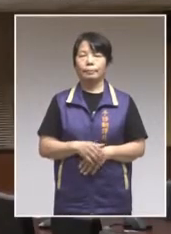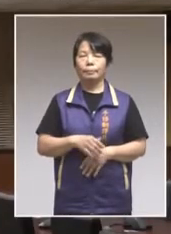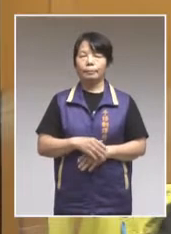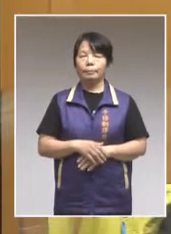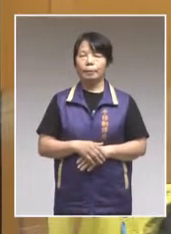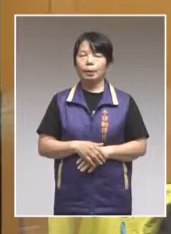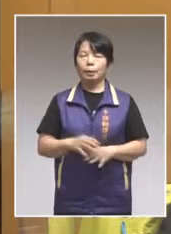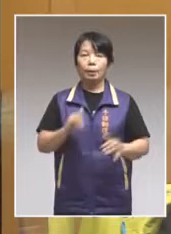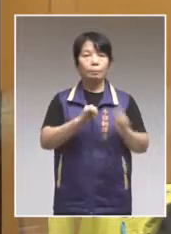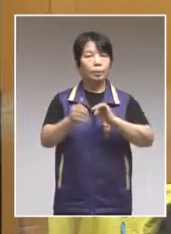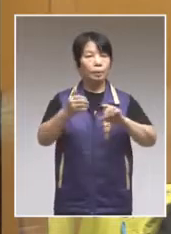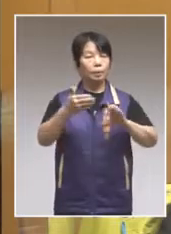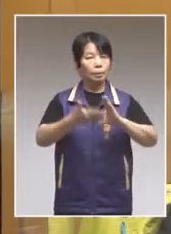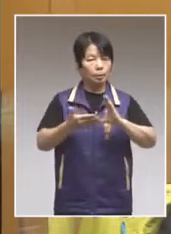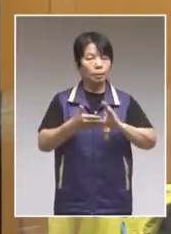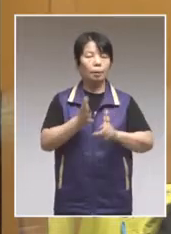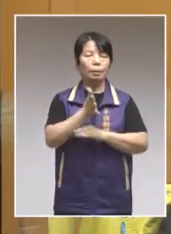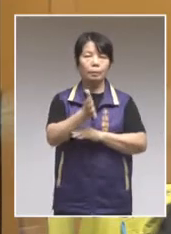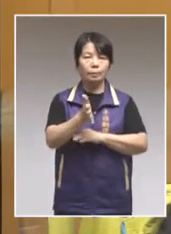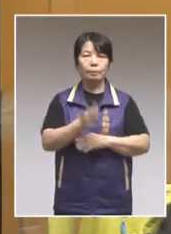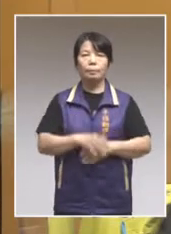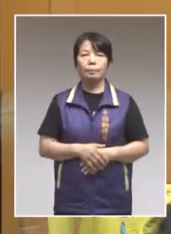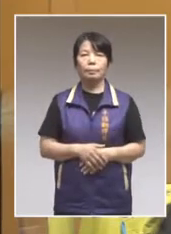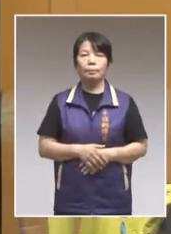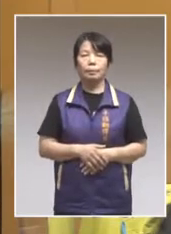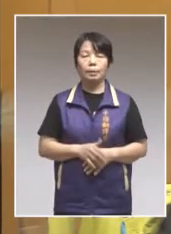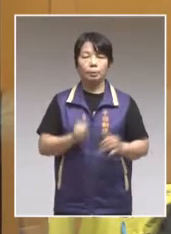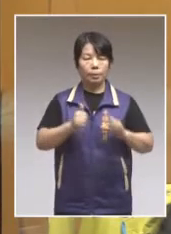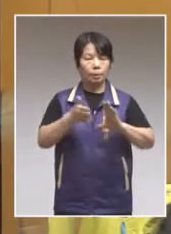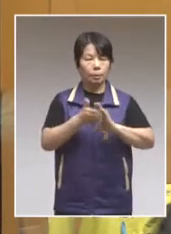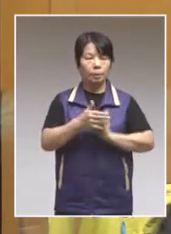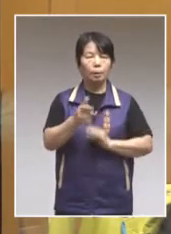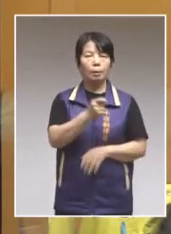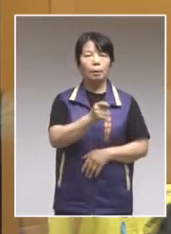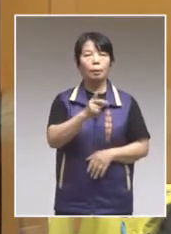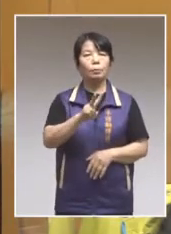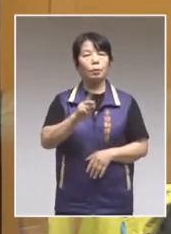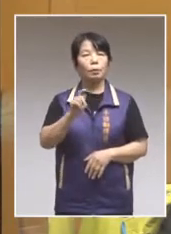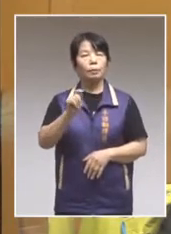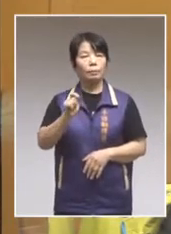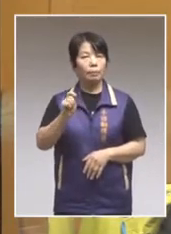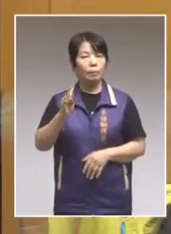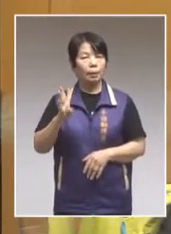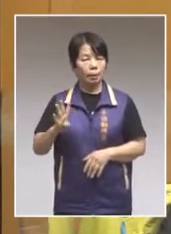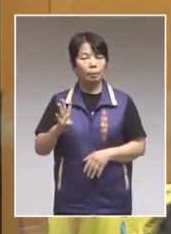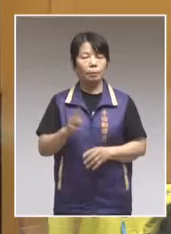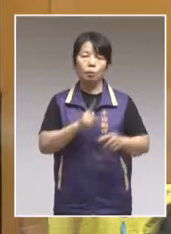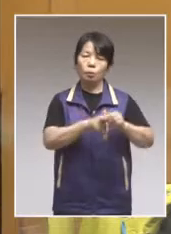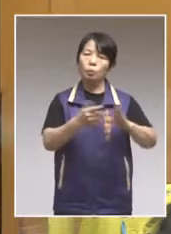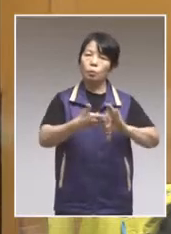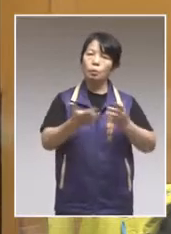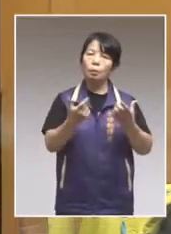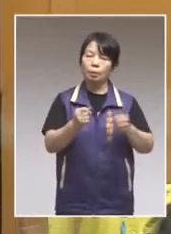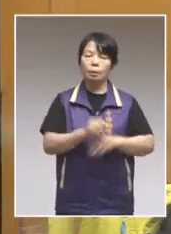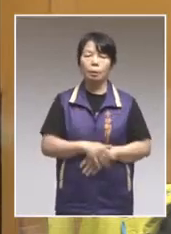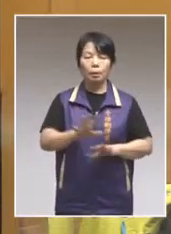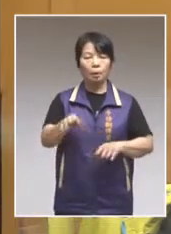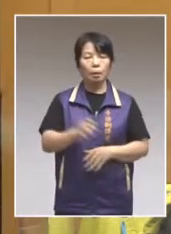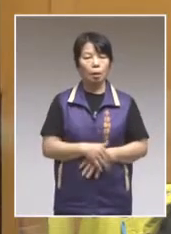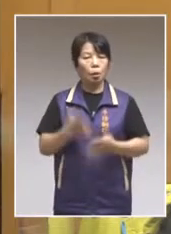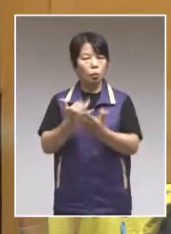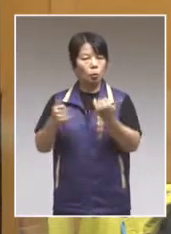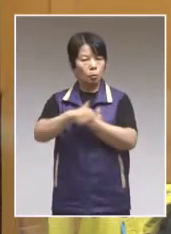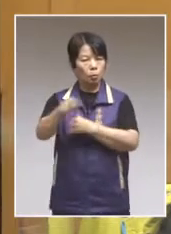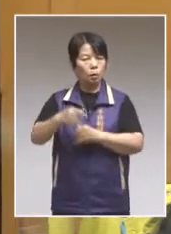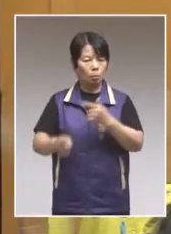那民视想要提问哈，那民视跟 TVBS 跟中视啊想要提问说，有国小学生确诊哈，